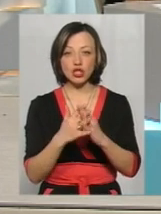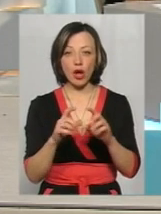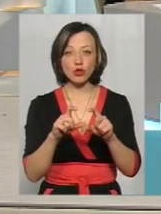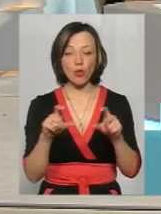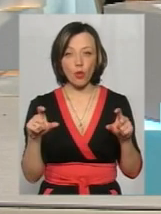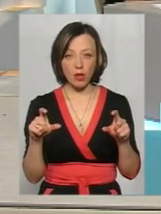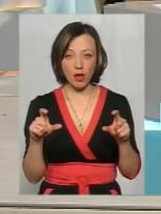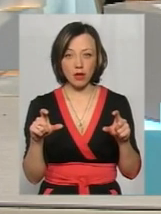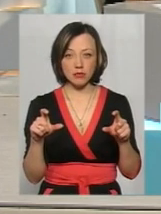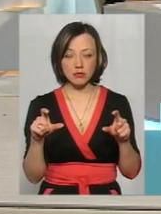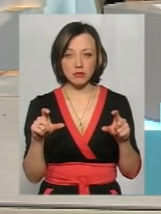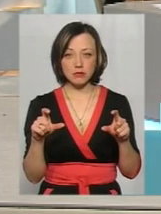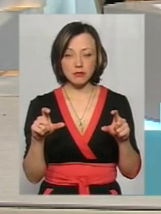школа